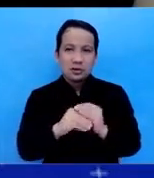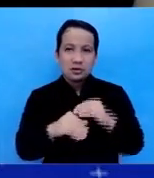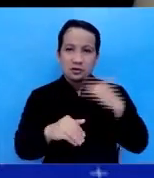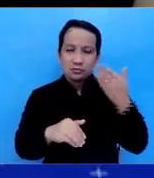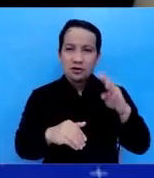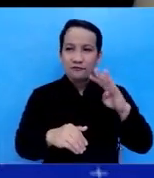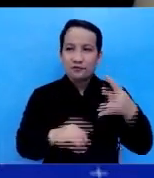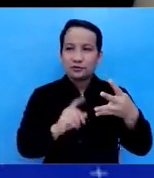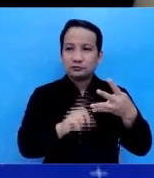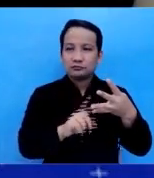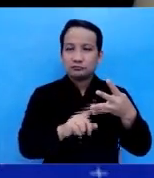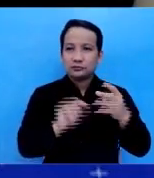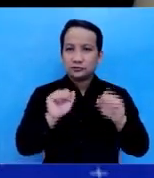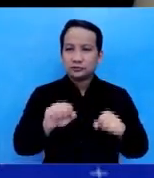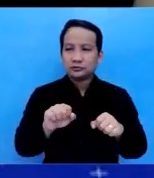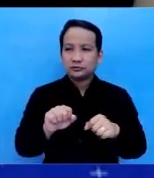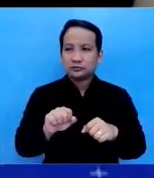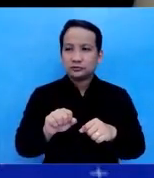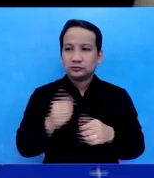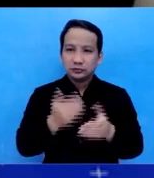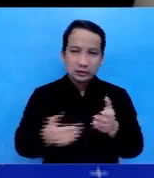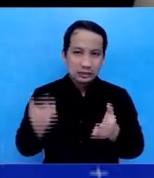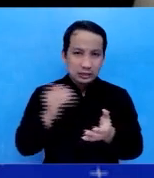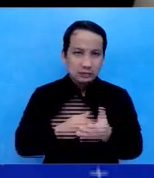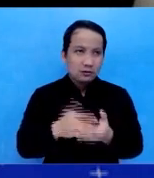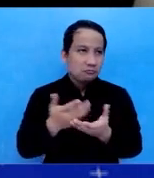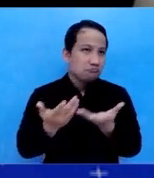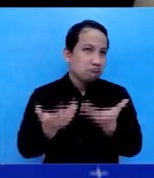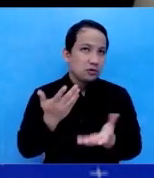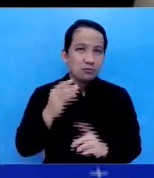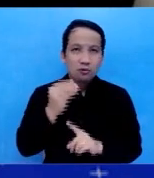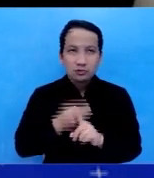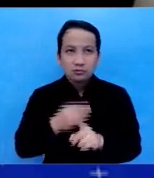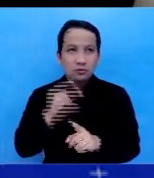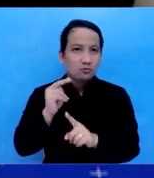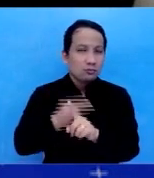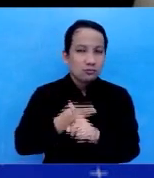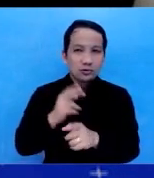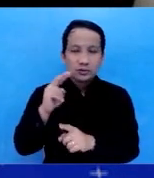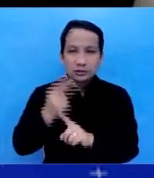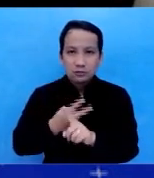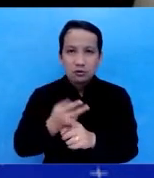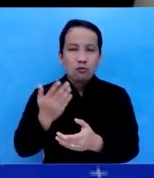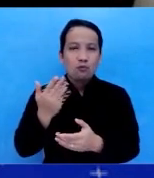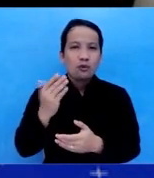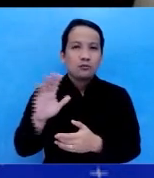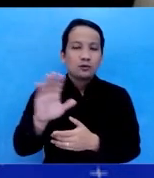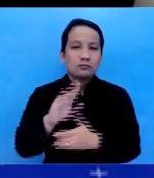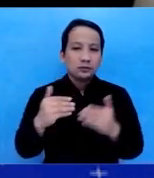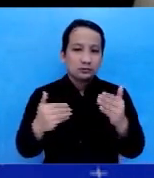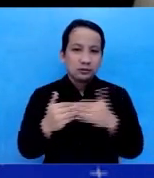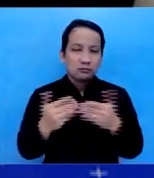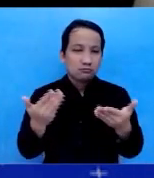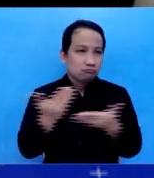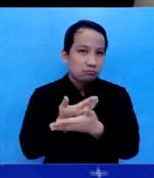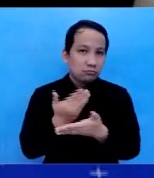quarter magre-recover. Pagdating ng mga October, November, December kasi papasok na naman yung mga